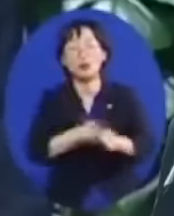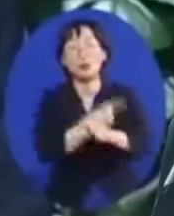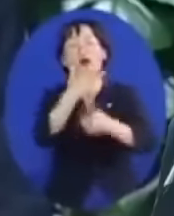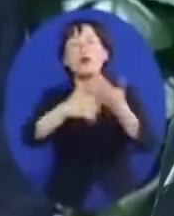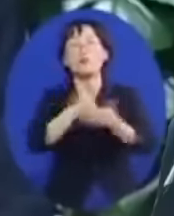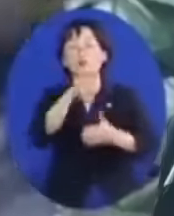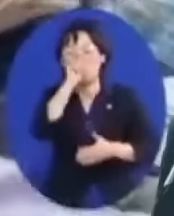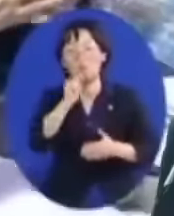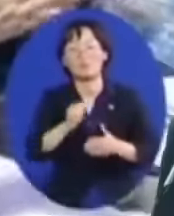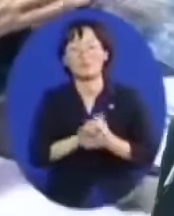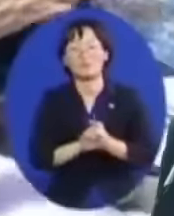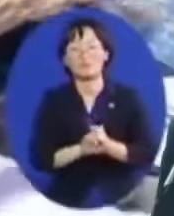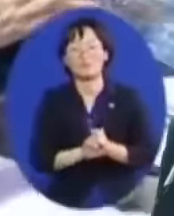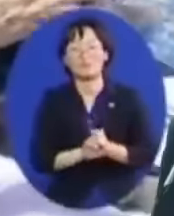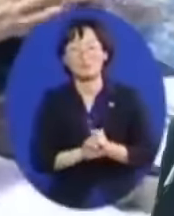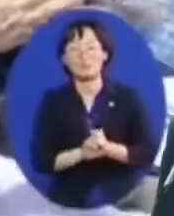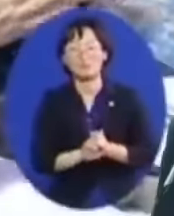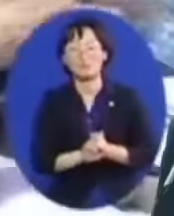아니십니까?